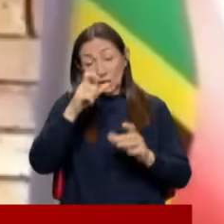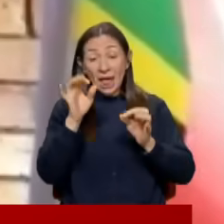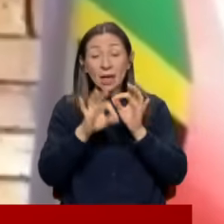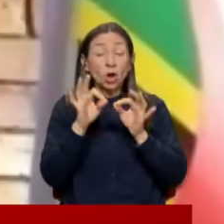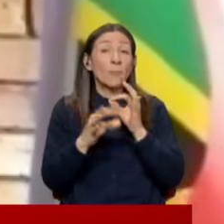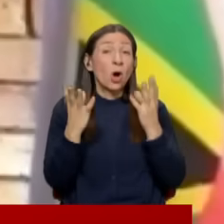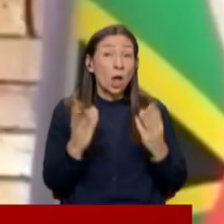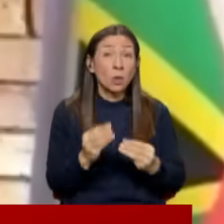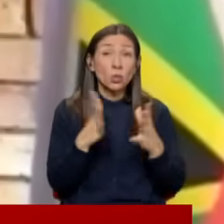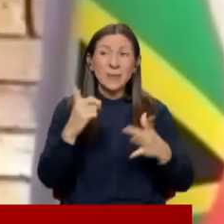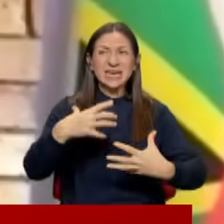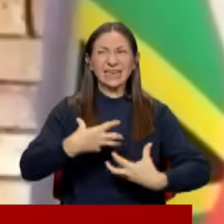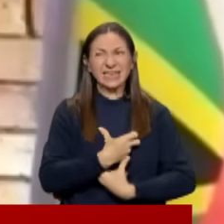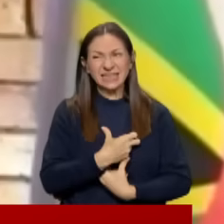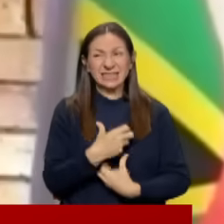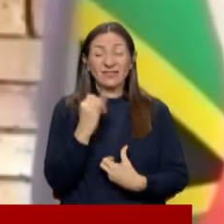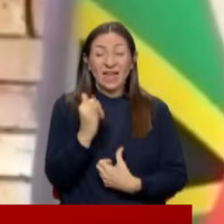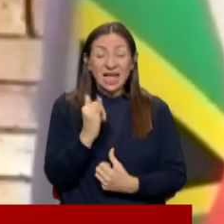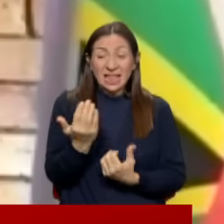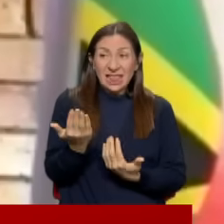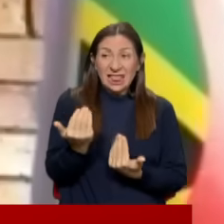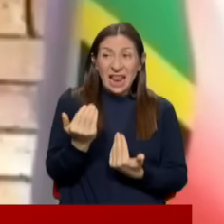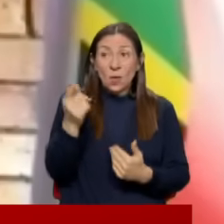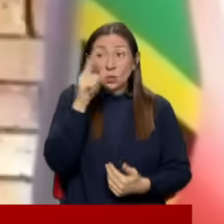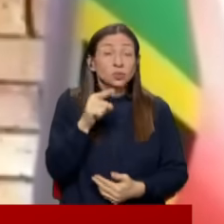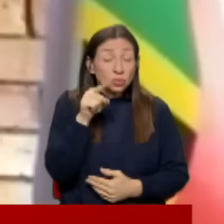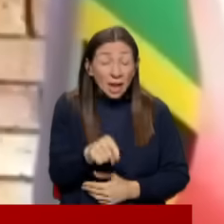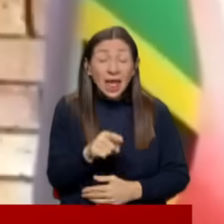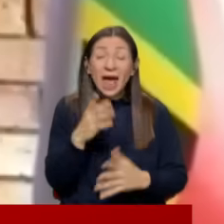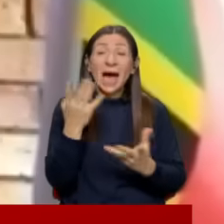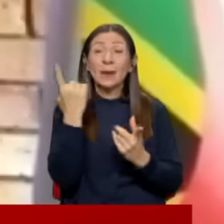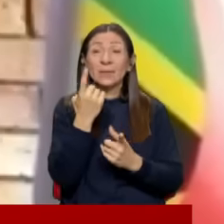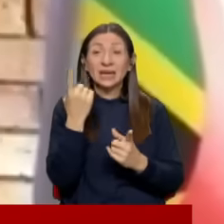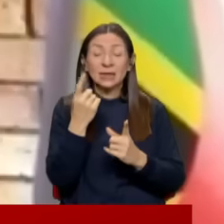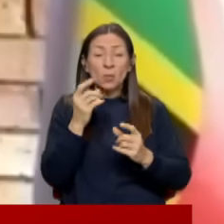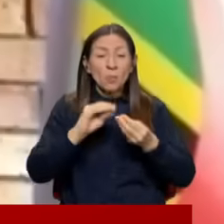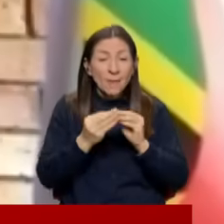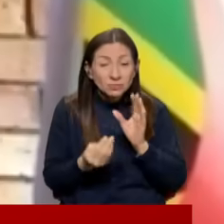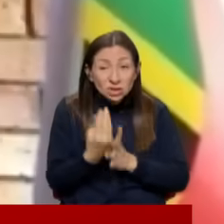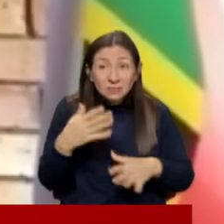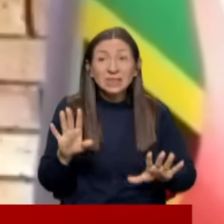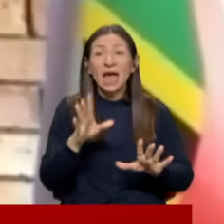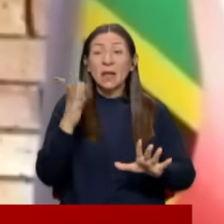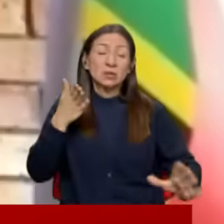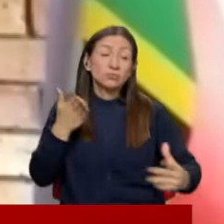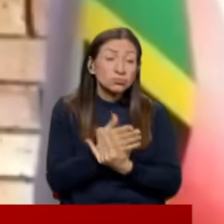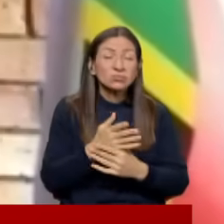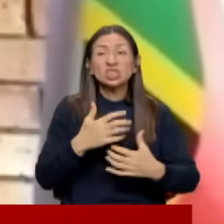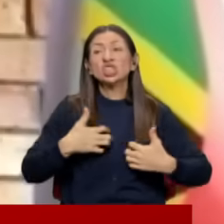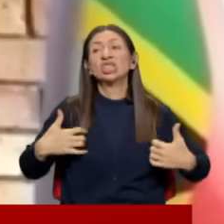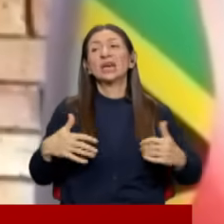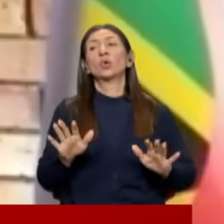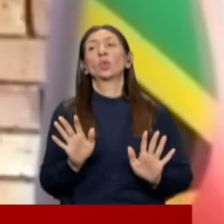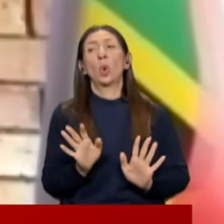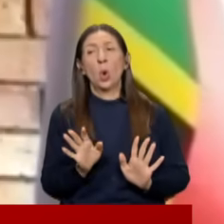ekonomik olarak büyük bir krizin, felaketin eşiğinde bulunduğundan herhangi bir travmaya, herhangi bir müdahaleye